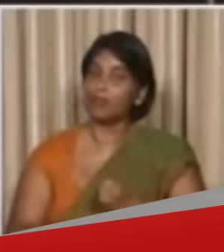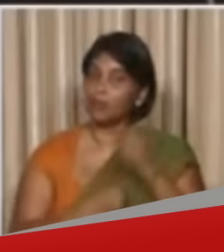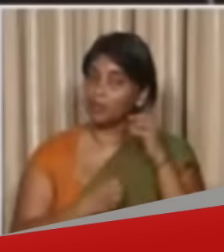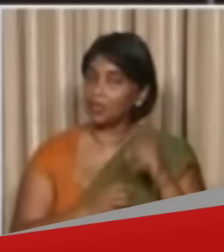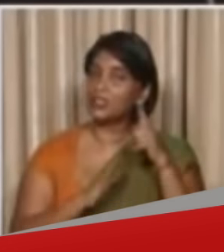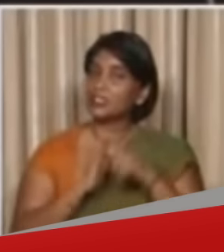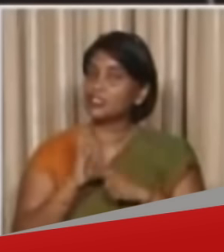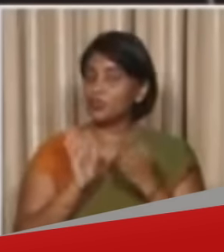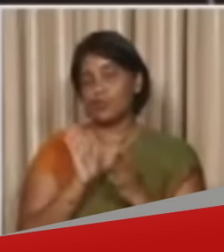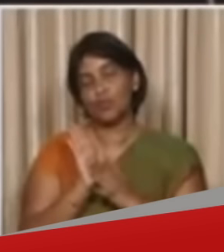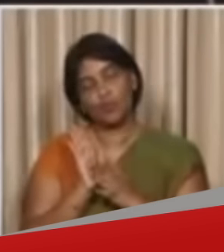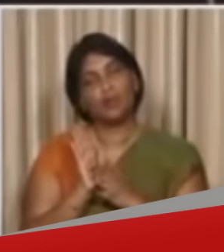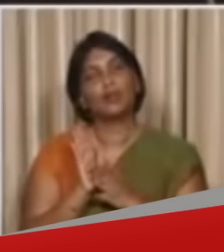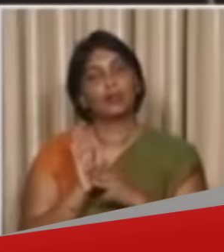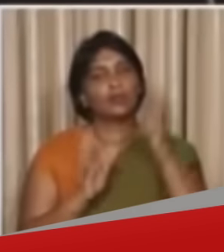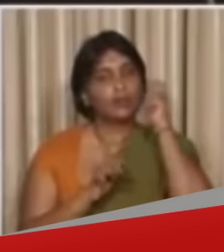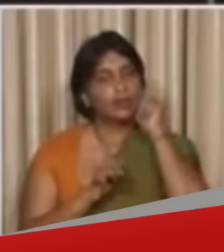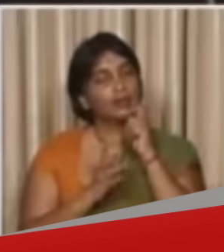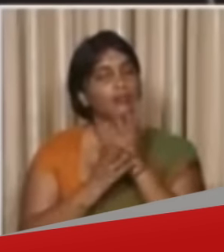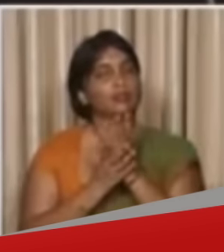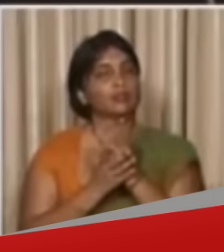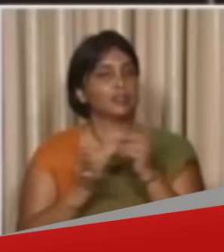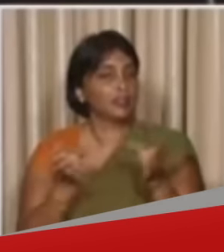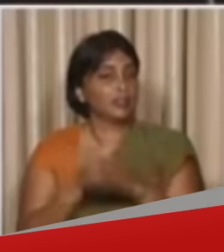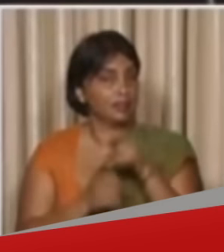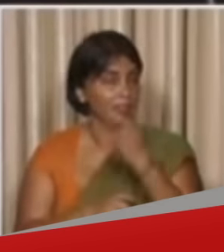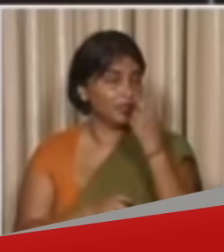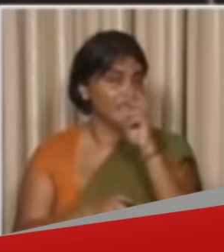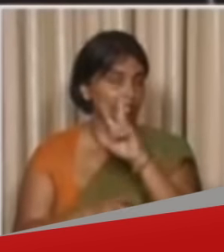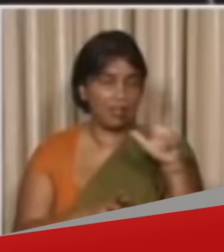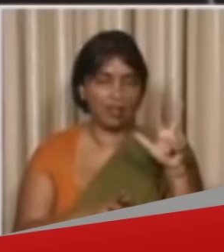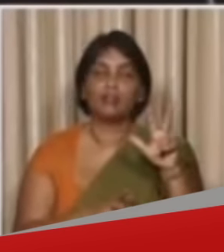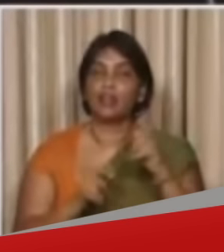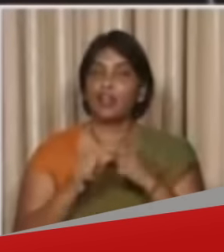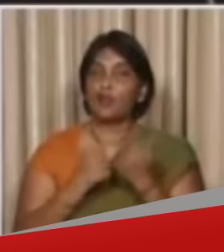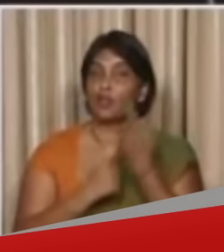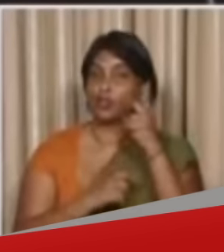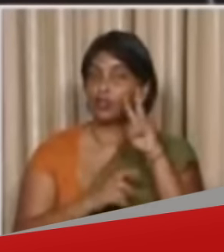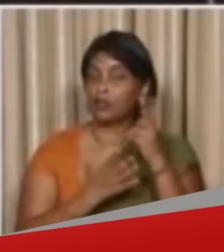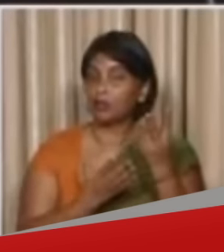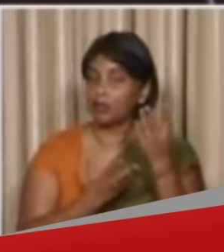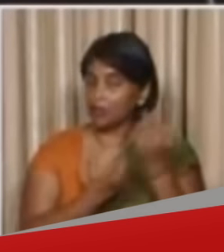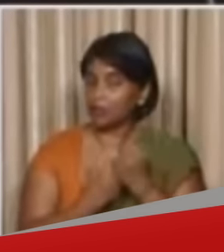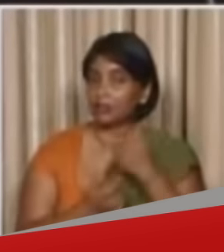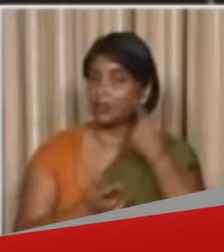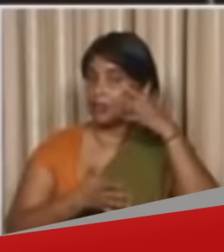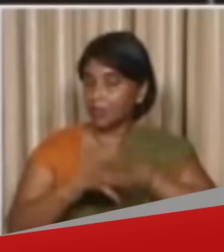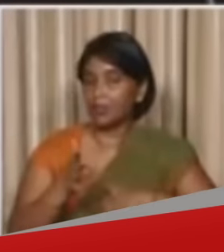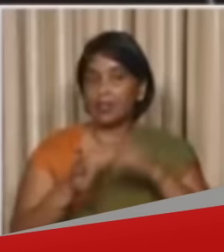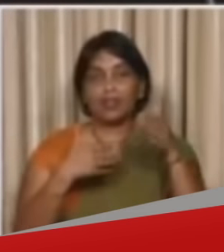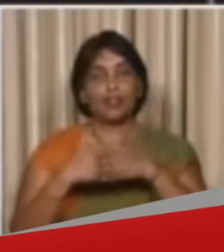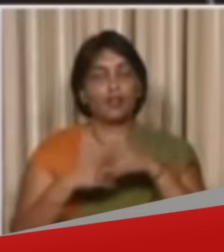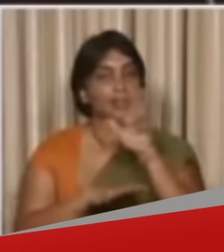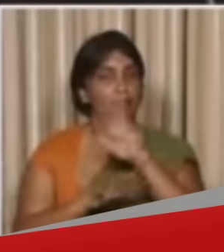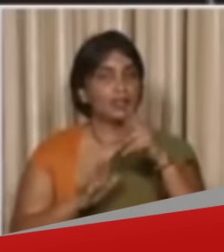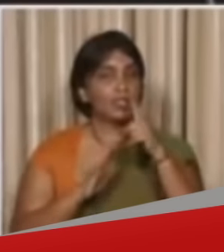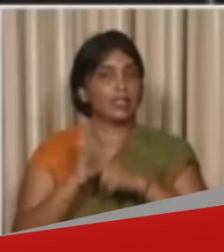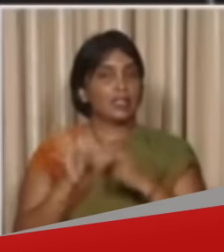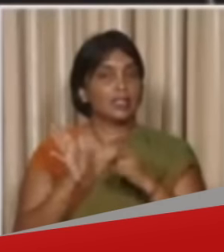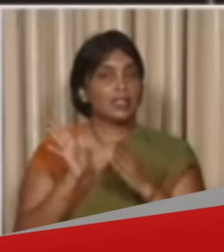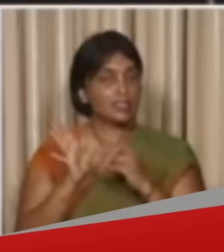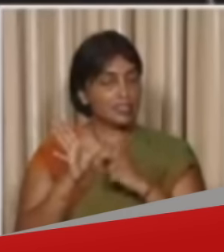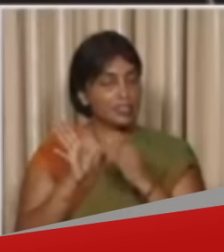ජමීල් මොහමඩ්ගෙන් ත්‍රස්ත විමර්ශන කොට්ටාසයේ 2018 අප්‍රේල් 12 වෙනිදා ලබාගත් කට උත්තරය ඇමනුම් 18 ජමීල්ගේ කට උත්තරය පාදක